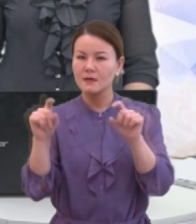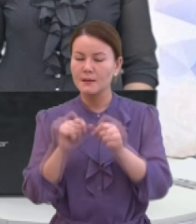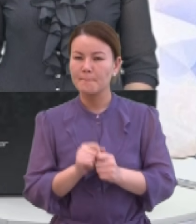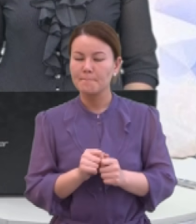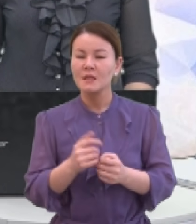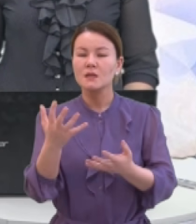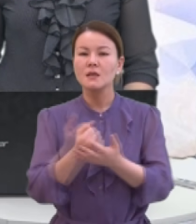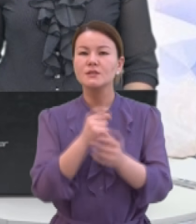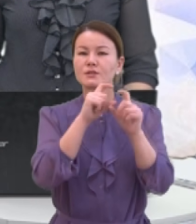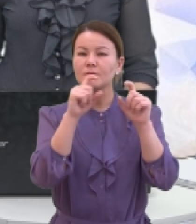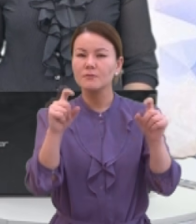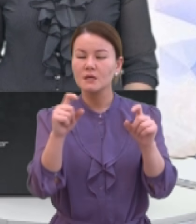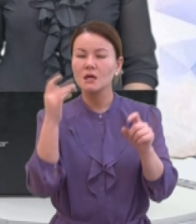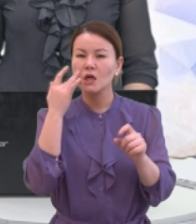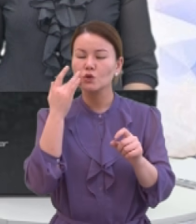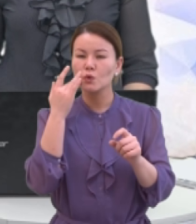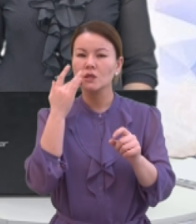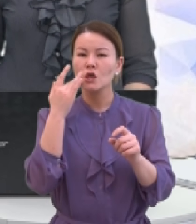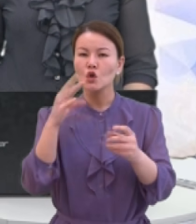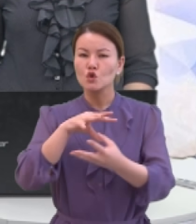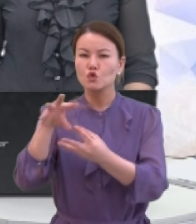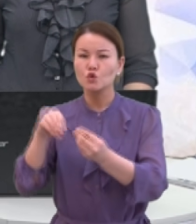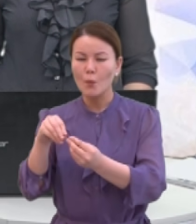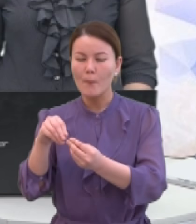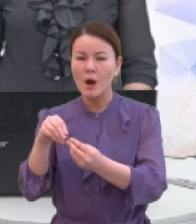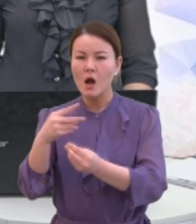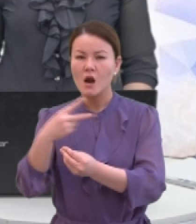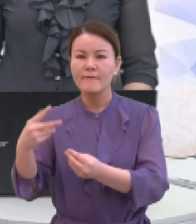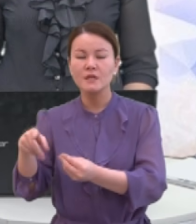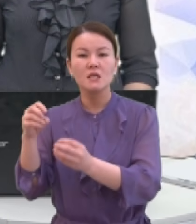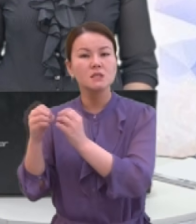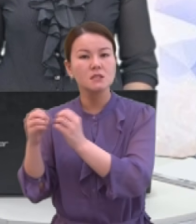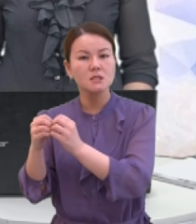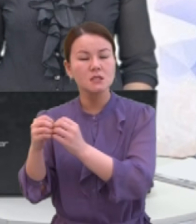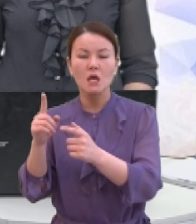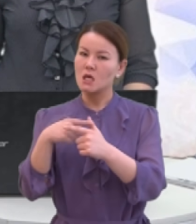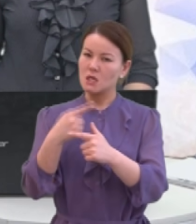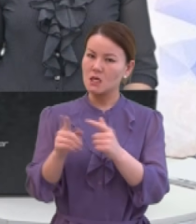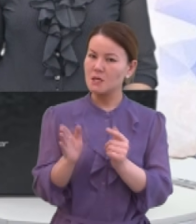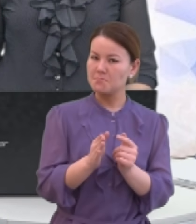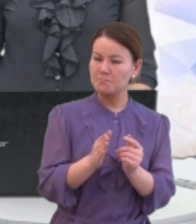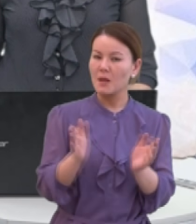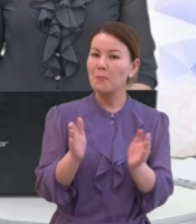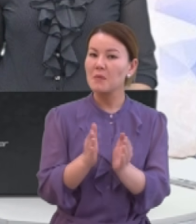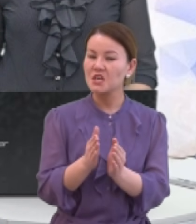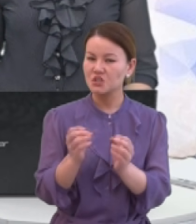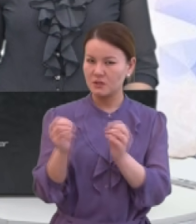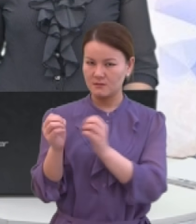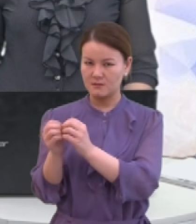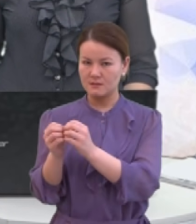пример и в которых сумма равна 10 или меньше десяти